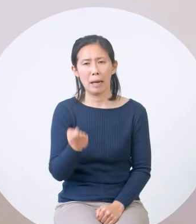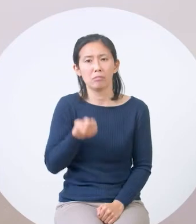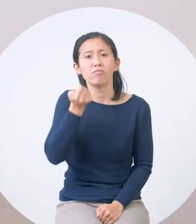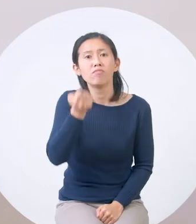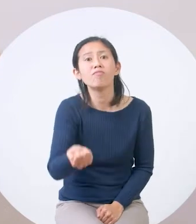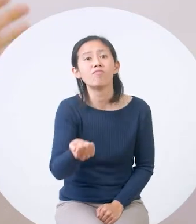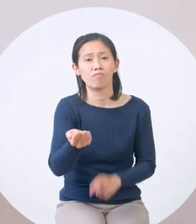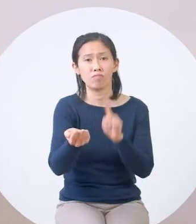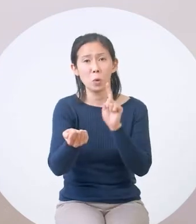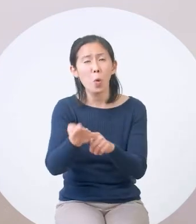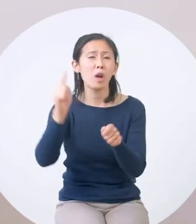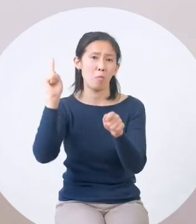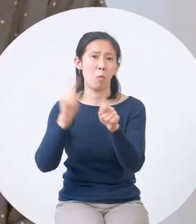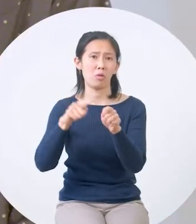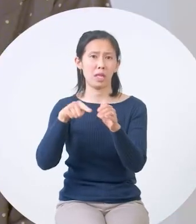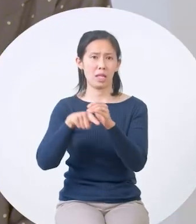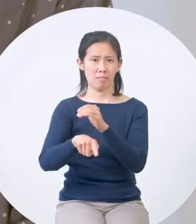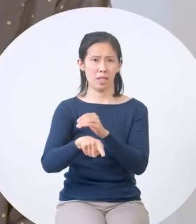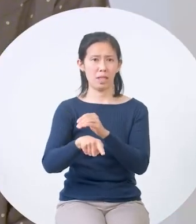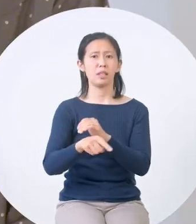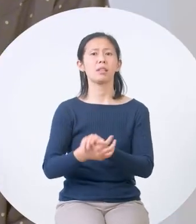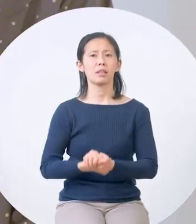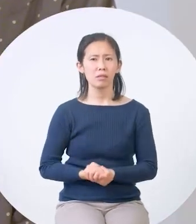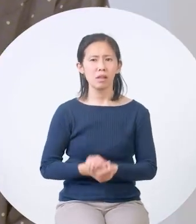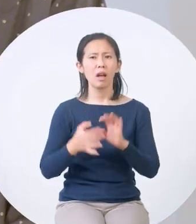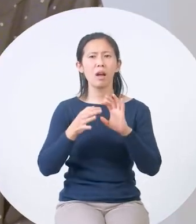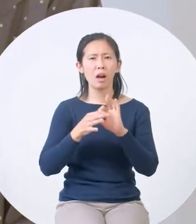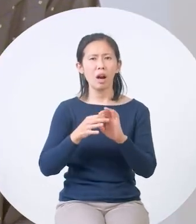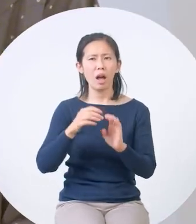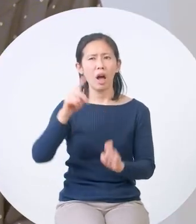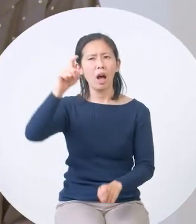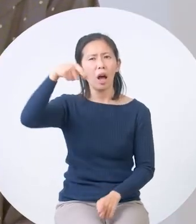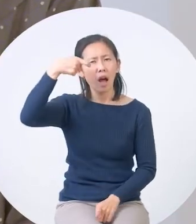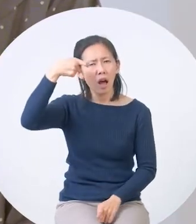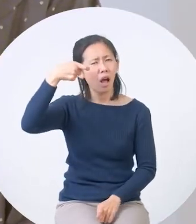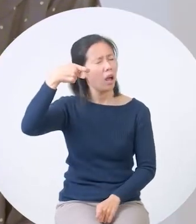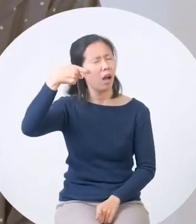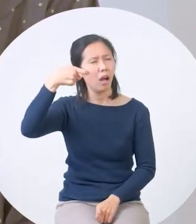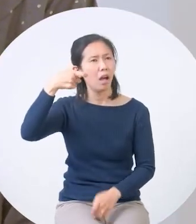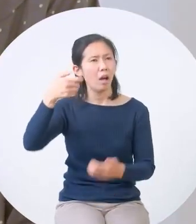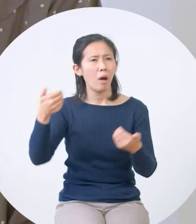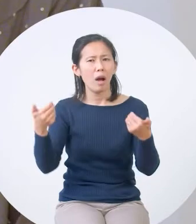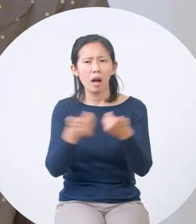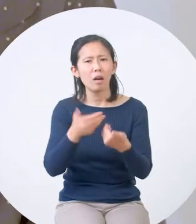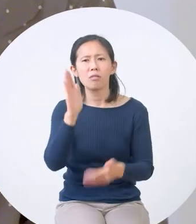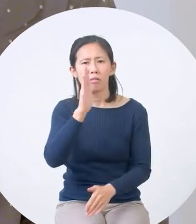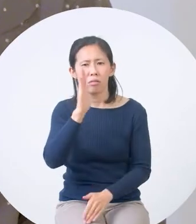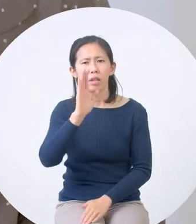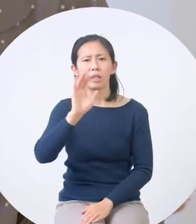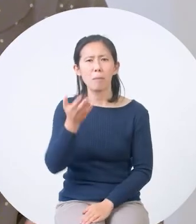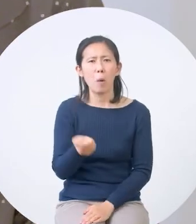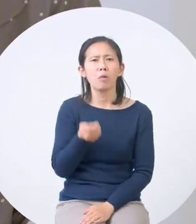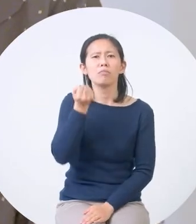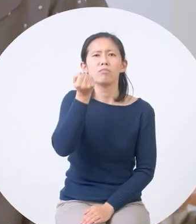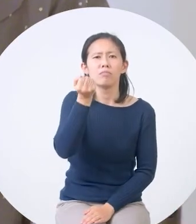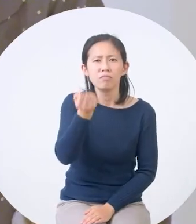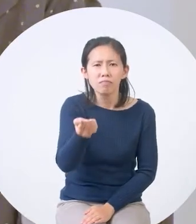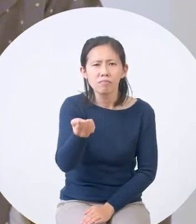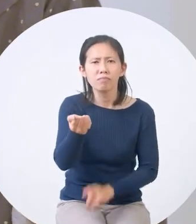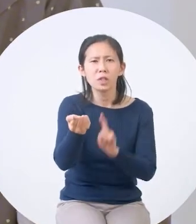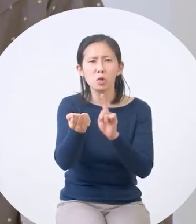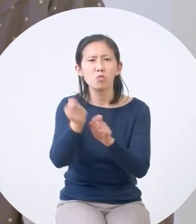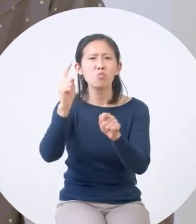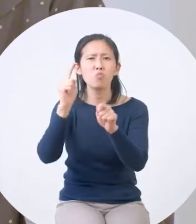ことなんです。だからあの折りたたみフックは反対ではないんですけど、荷物を置く場所とセットでちょっと